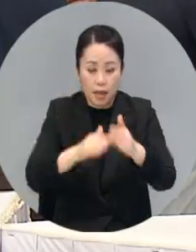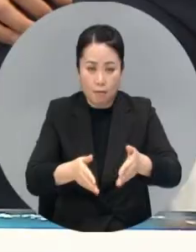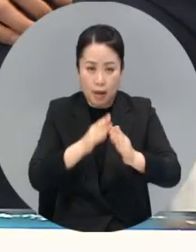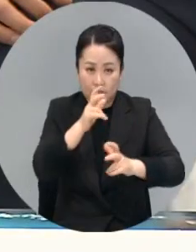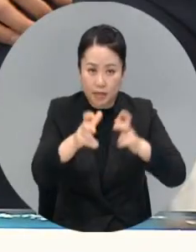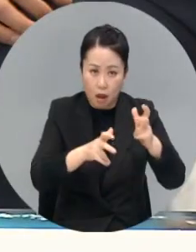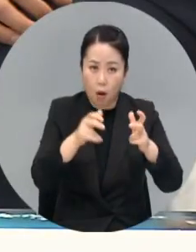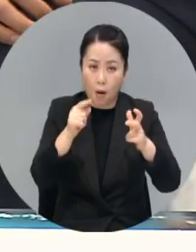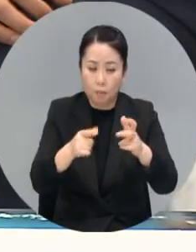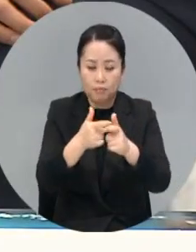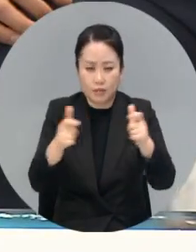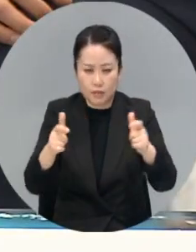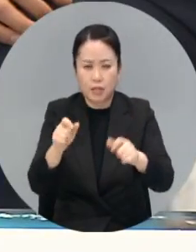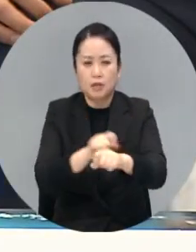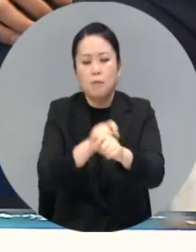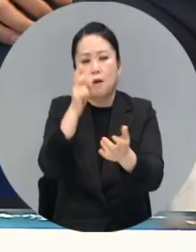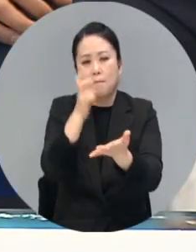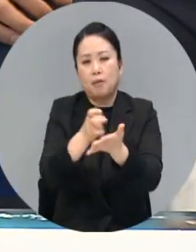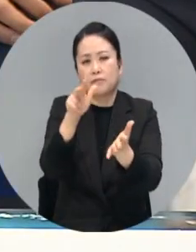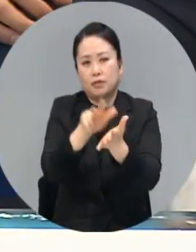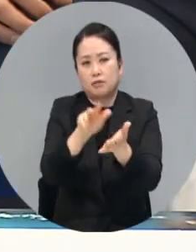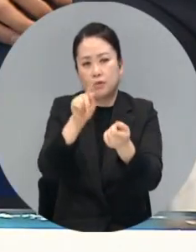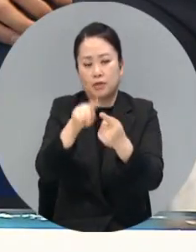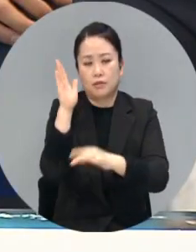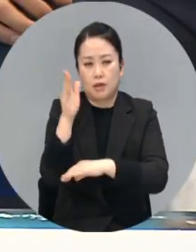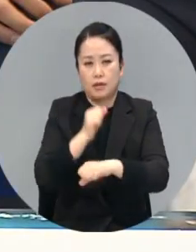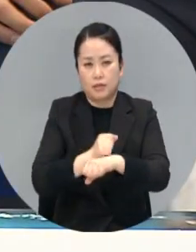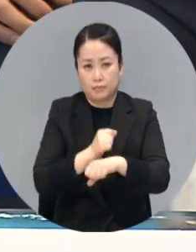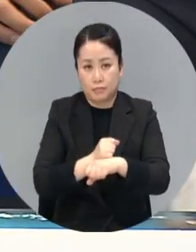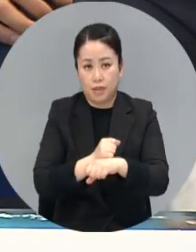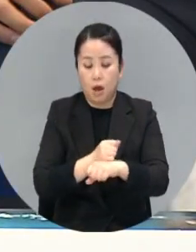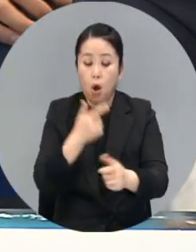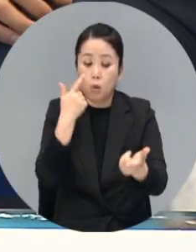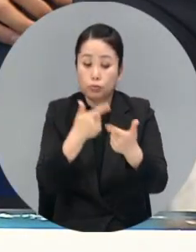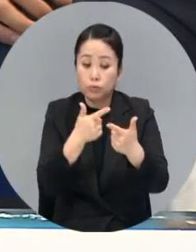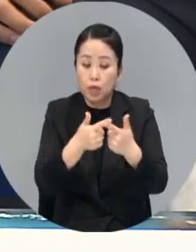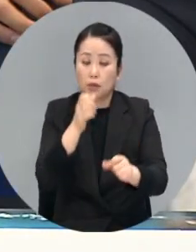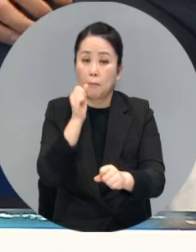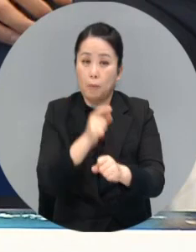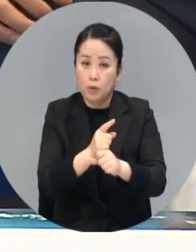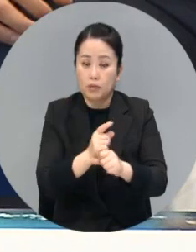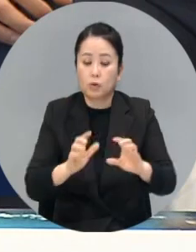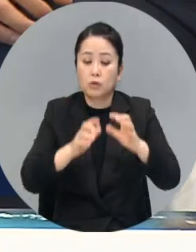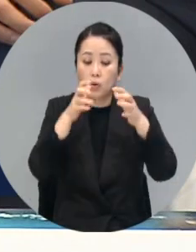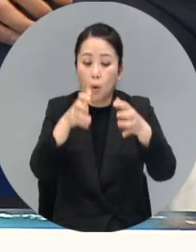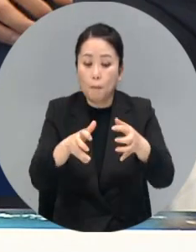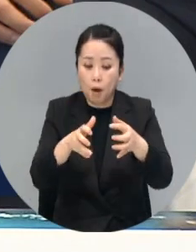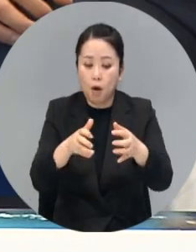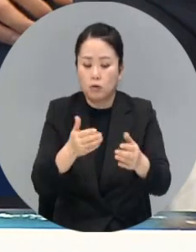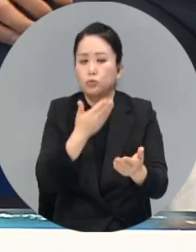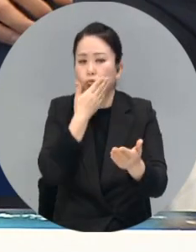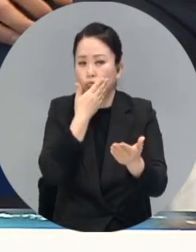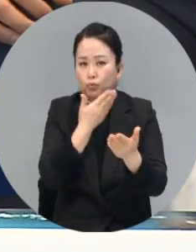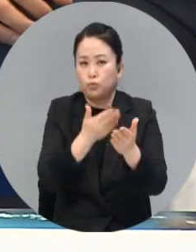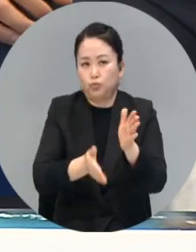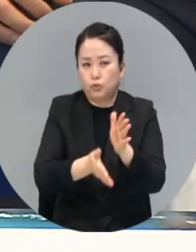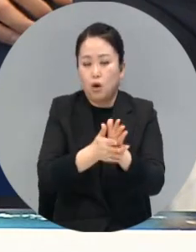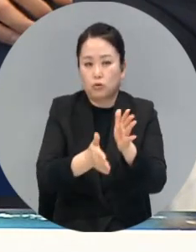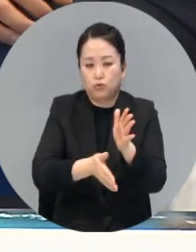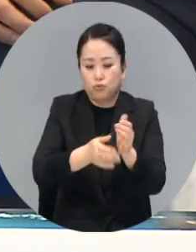강조했습니다. 부산은 이미 글로벌 허브로 알려졌습니다. 부산이 물류와